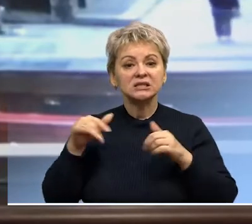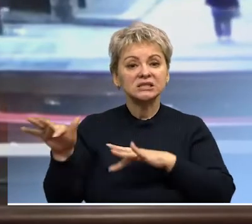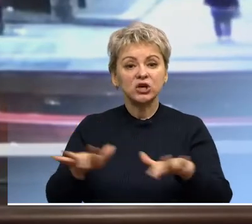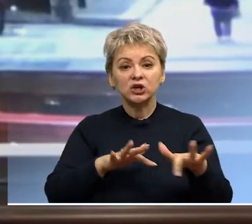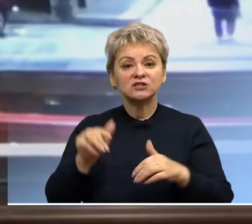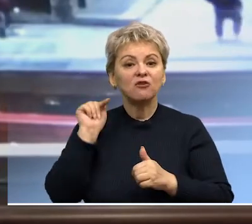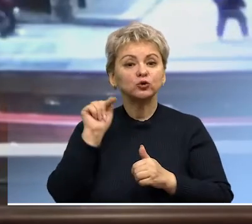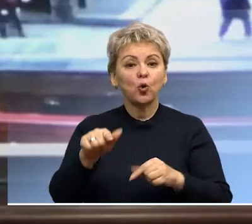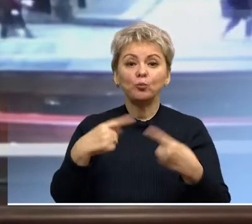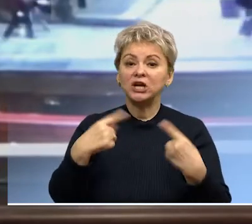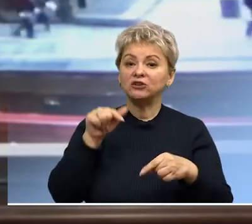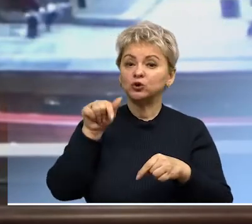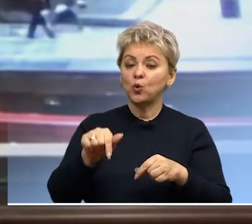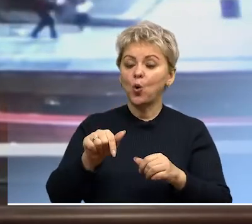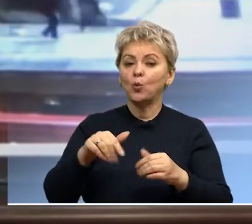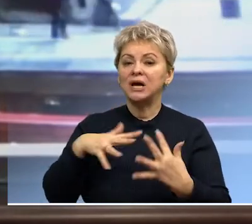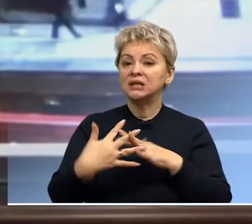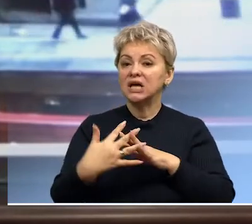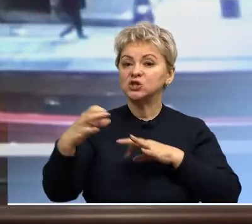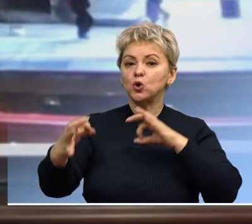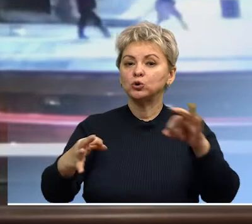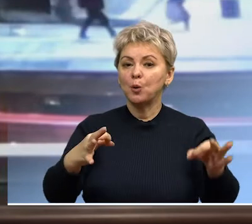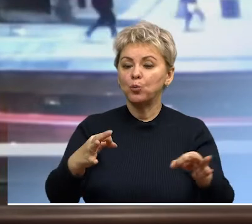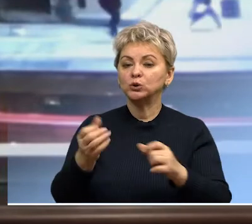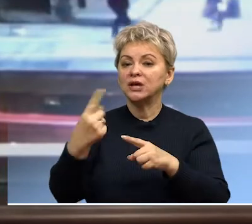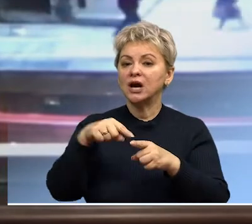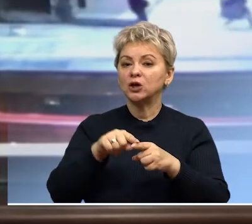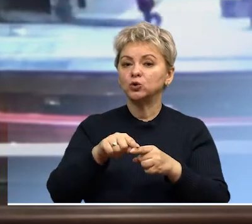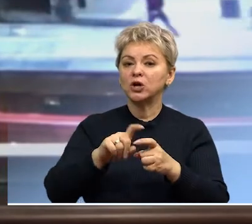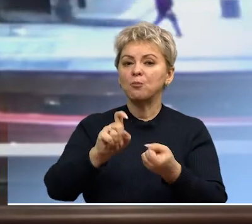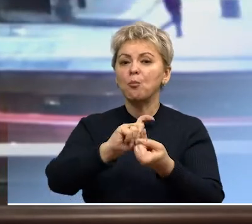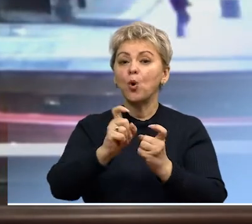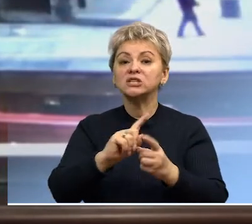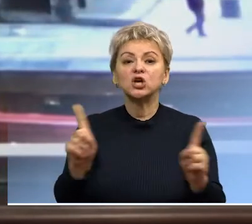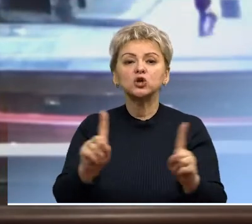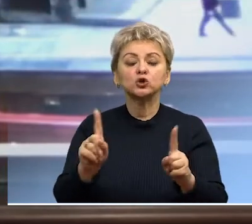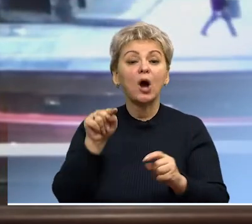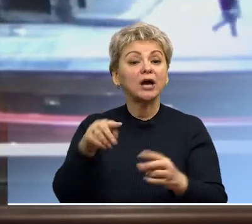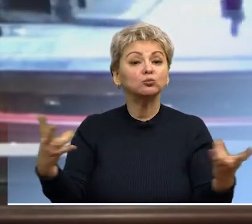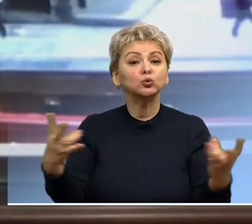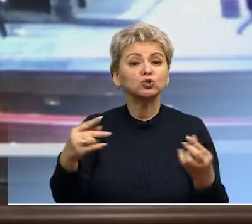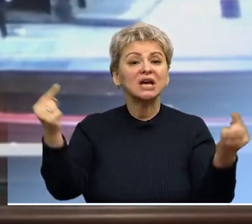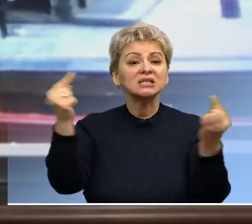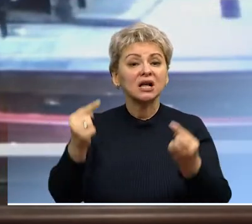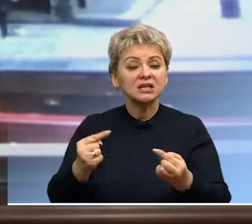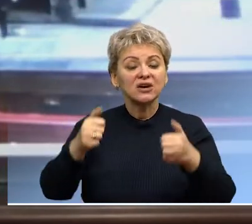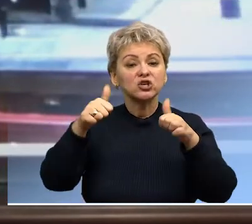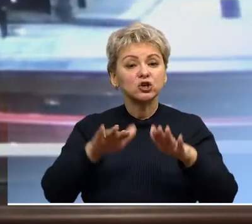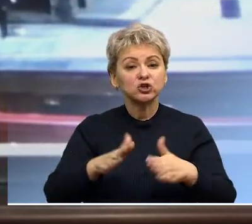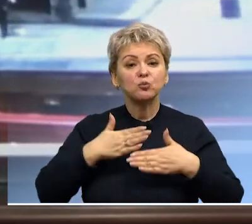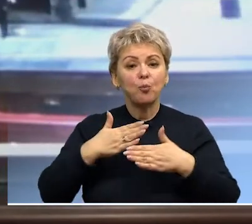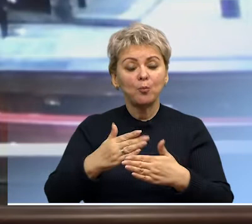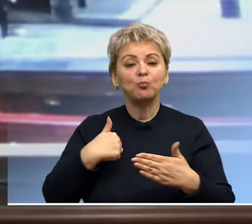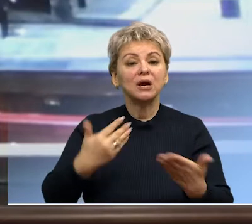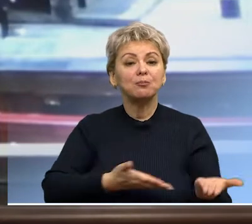конкретного действия в том или другом населенном пункте, который борется за что-то, но им нужно согласовать.